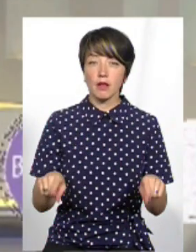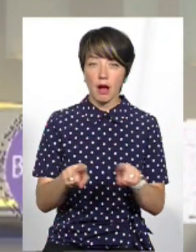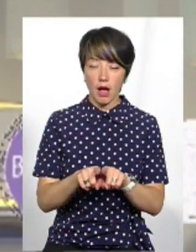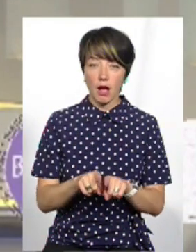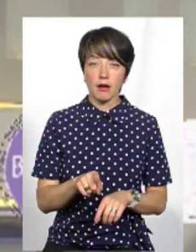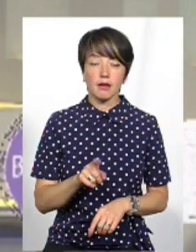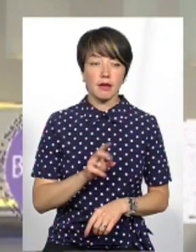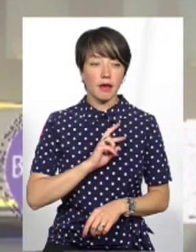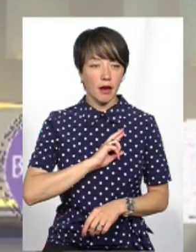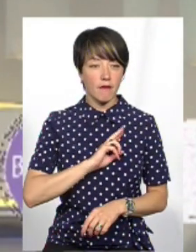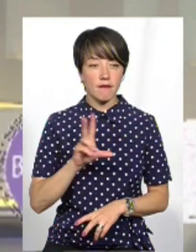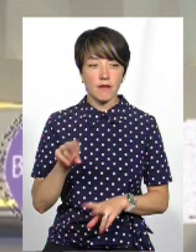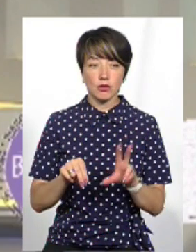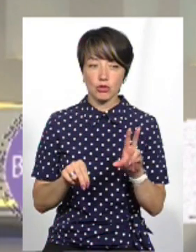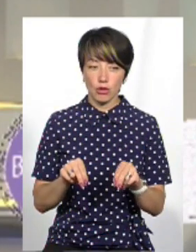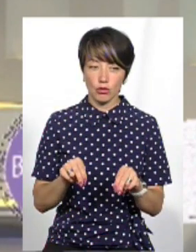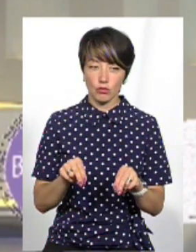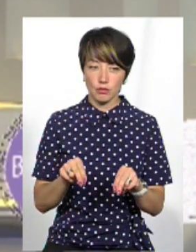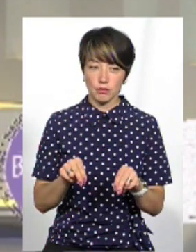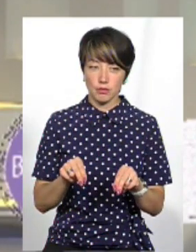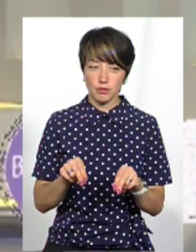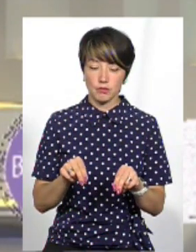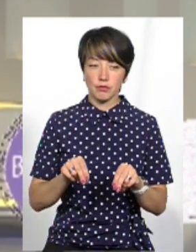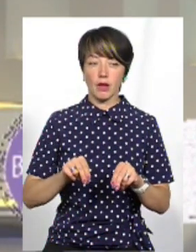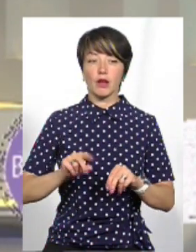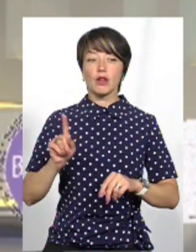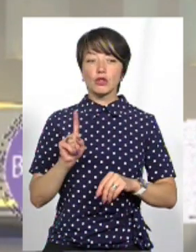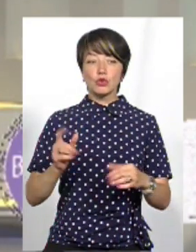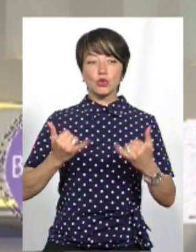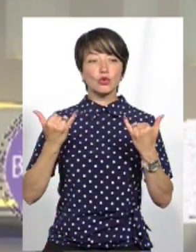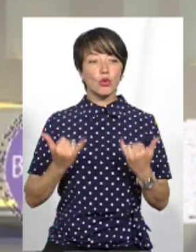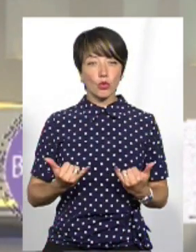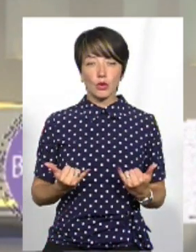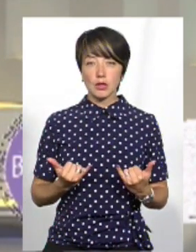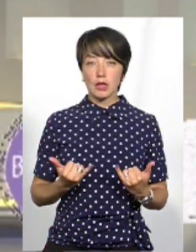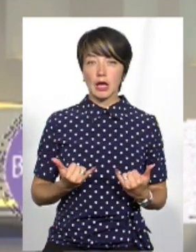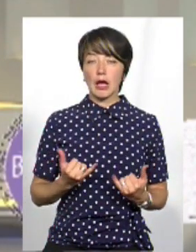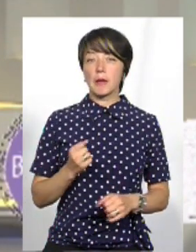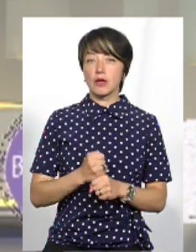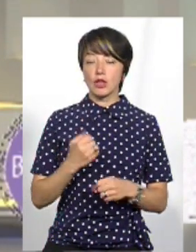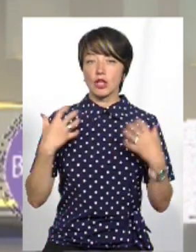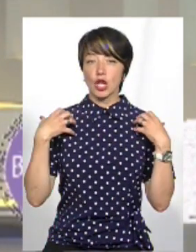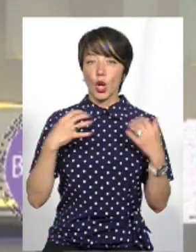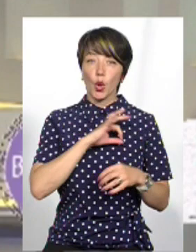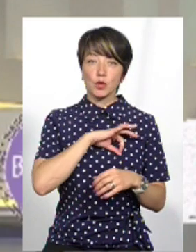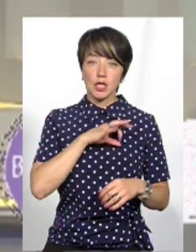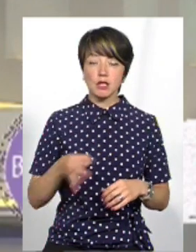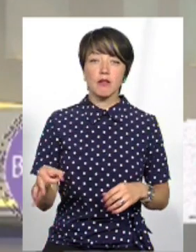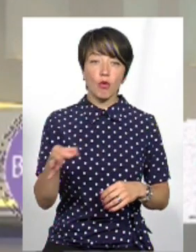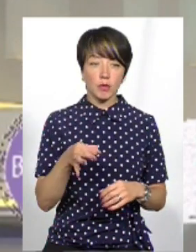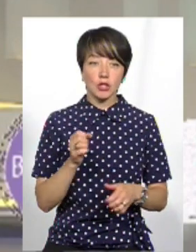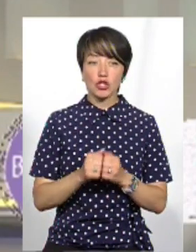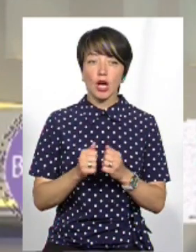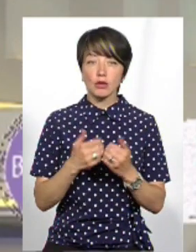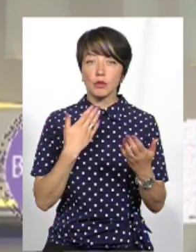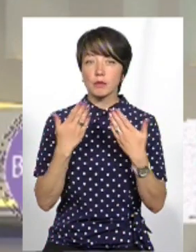Я вважаю, що сьогодні, працюючи начальником юстиції області,